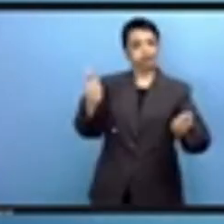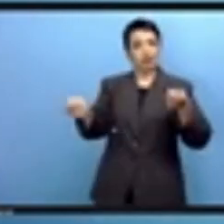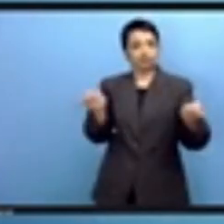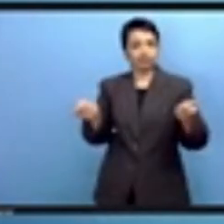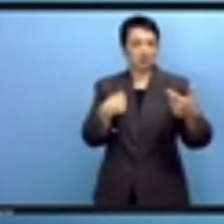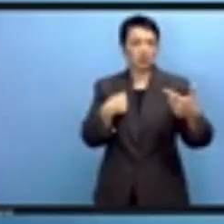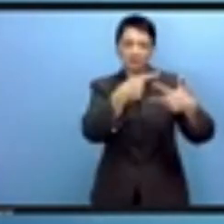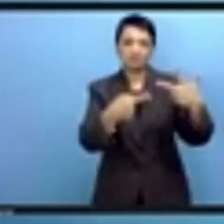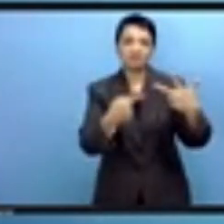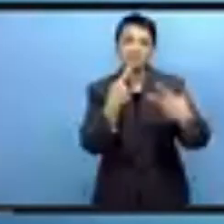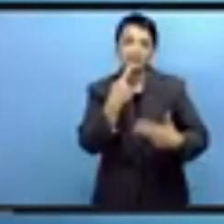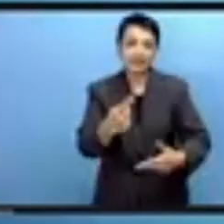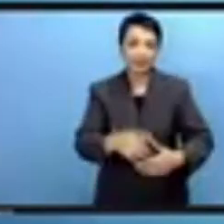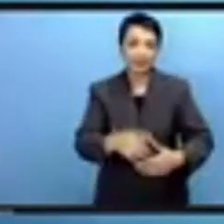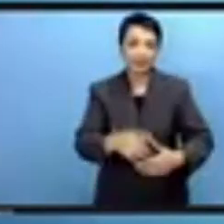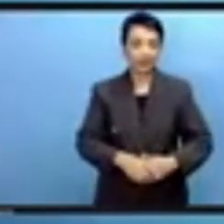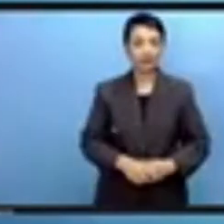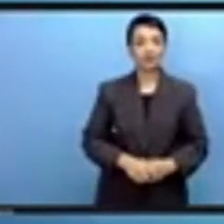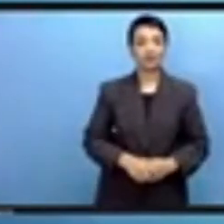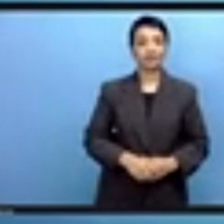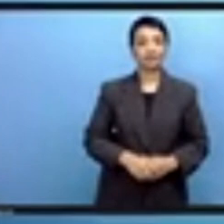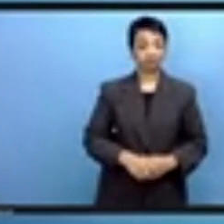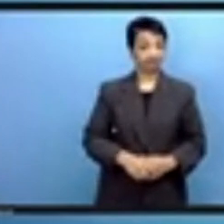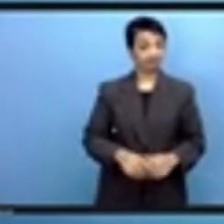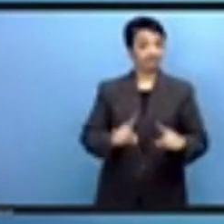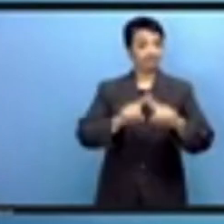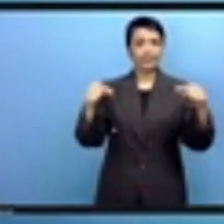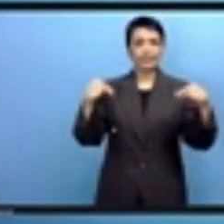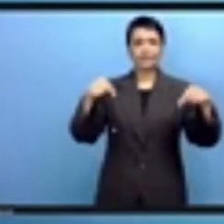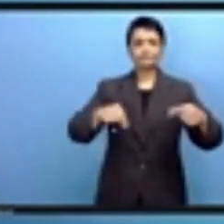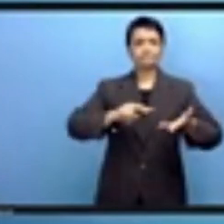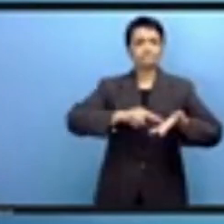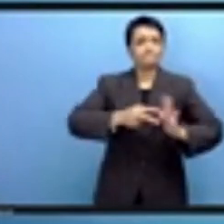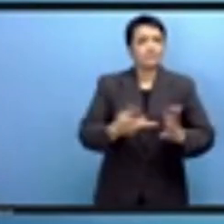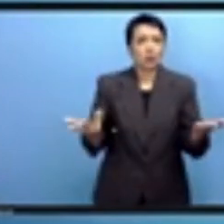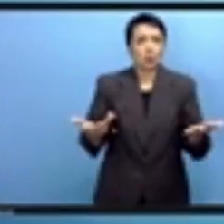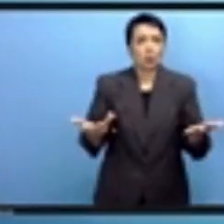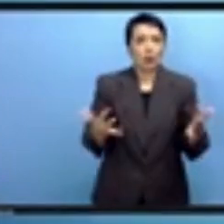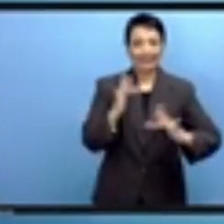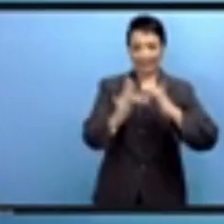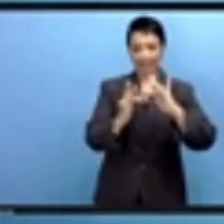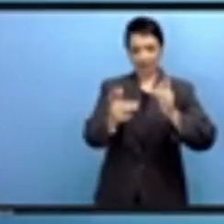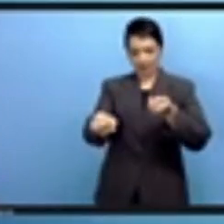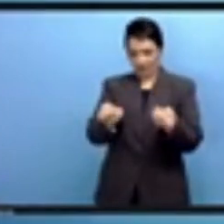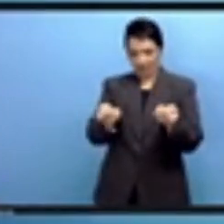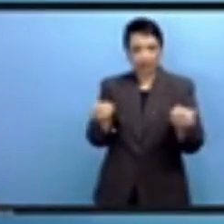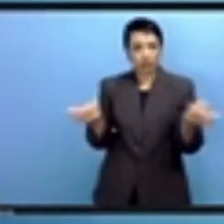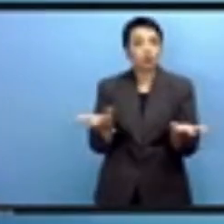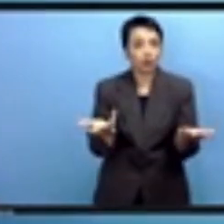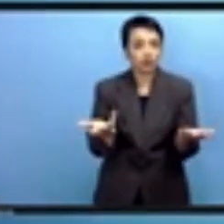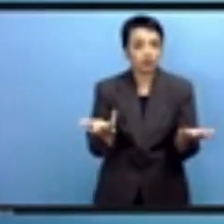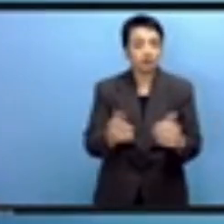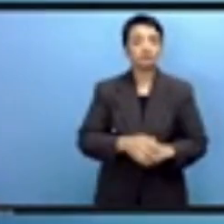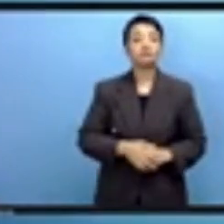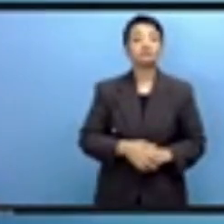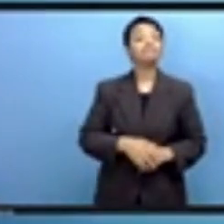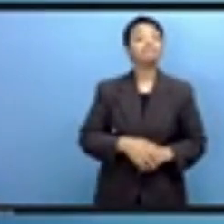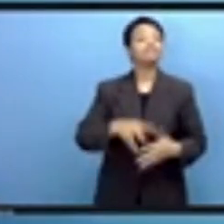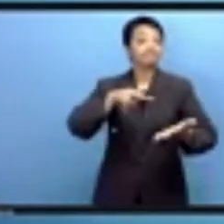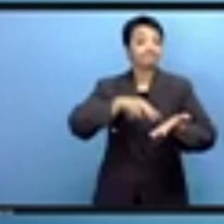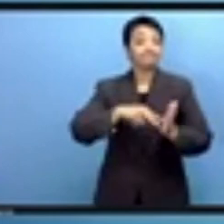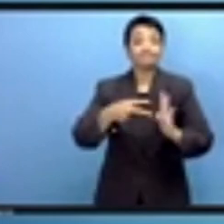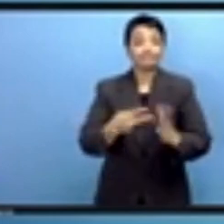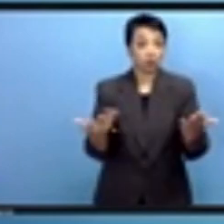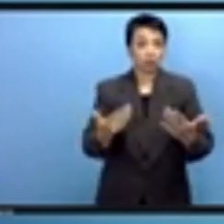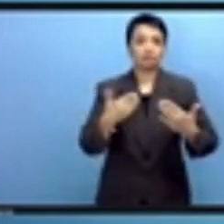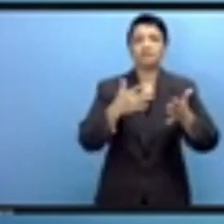义和殖民主义。那这些对于互联网的治理意味着什么呢？就我看来呢，